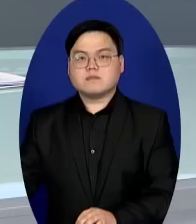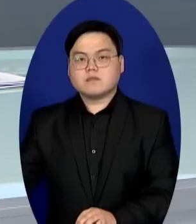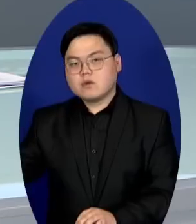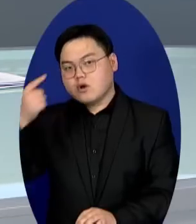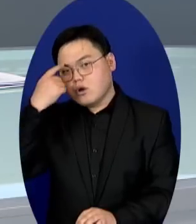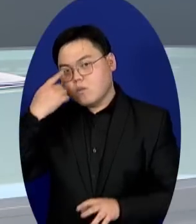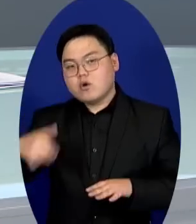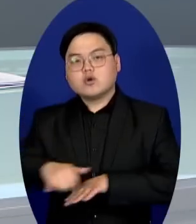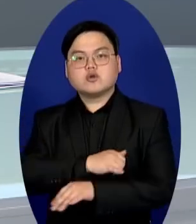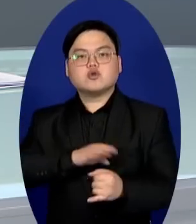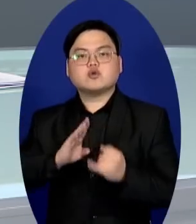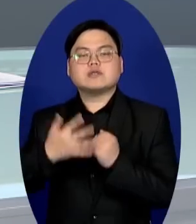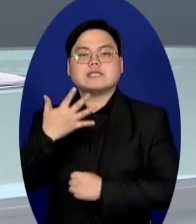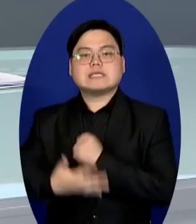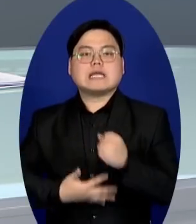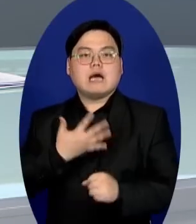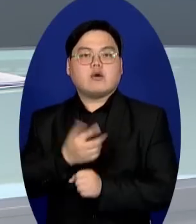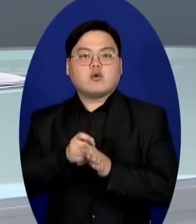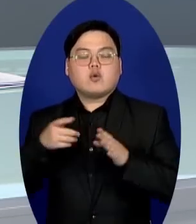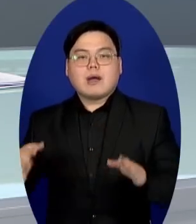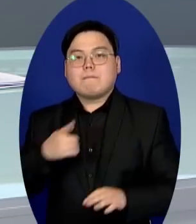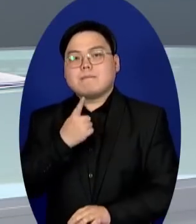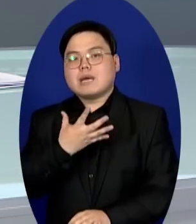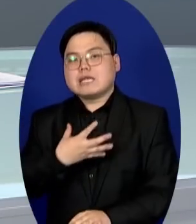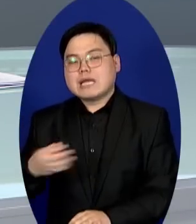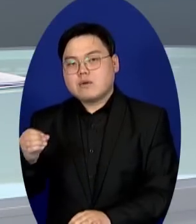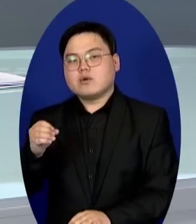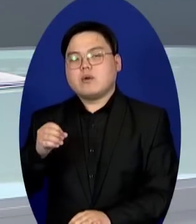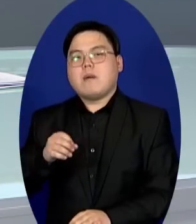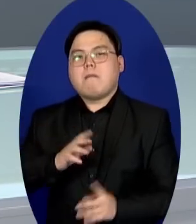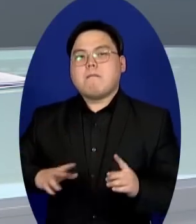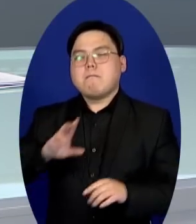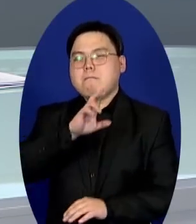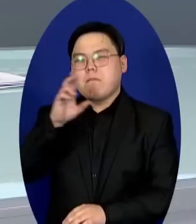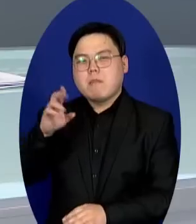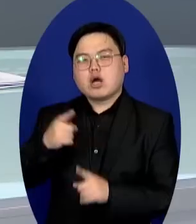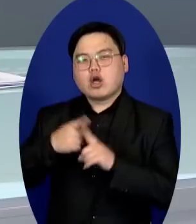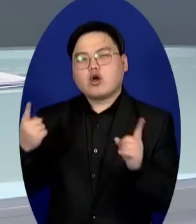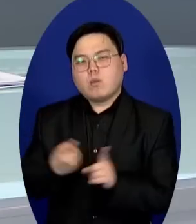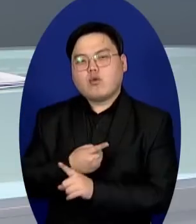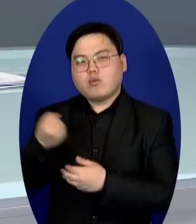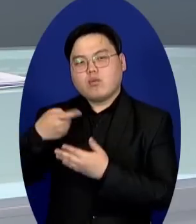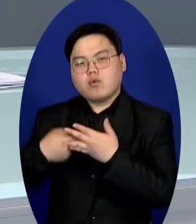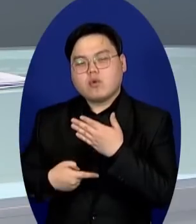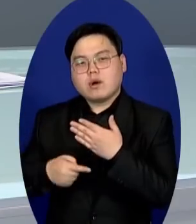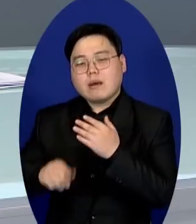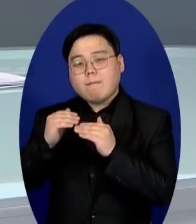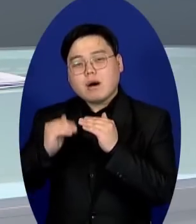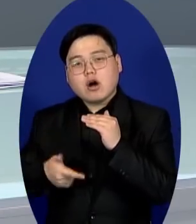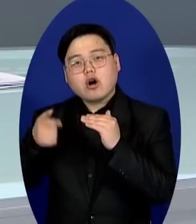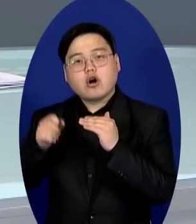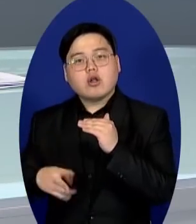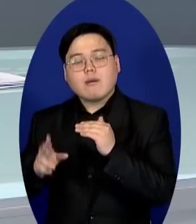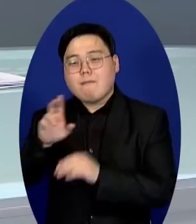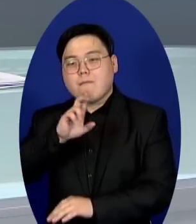Манай улсад сүүлийн 5 жилийн хугацаанд 1500 гаруй хүрээлэн байгаа орчны эсрэг гэмт хэрэг бүртгэгдсэн байна. За энэ төрлийн гэмт хэргийг багасгах нэг арга бол байгалийн